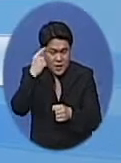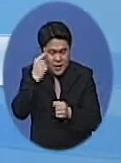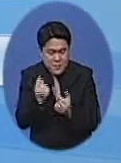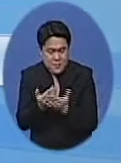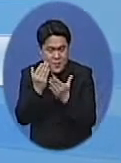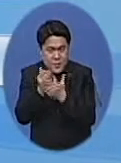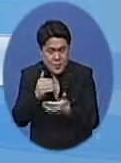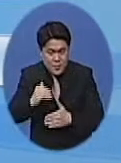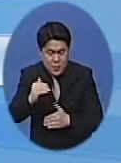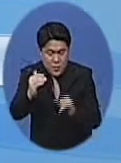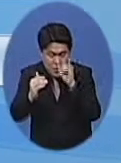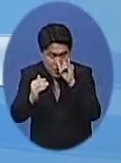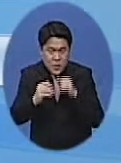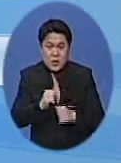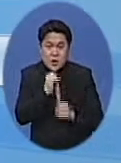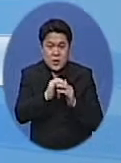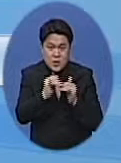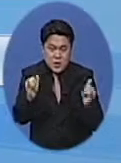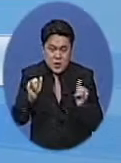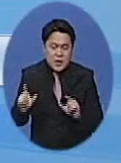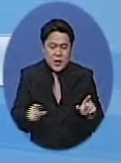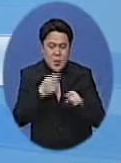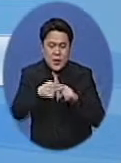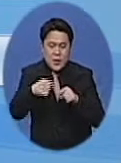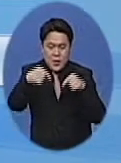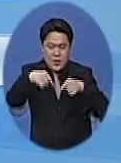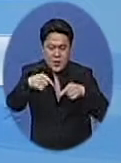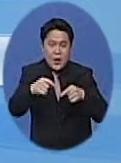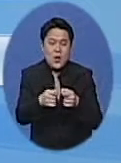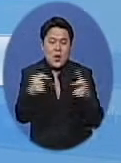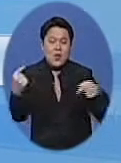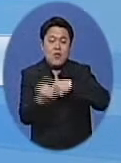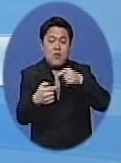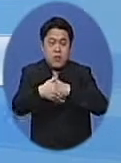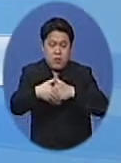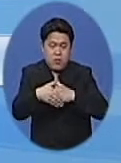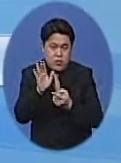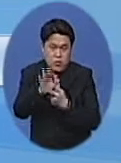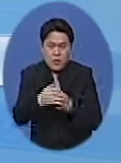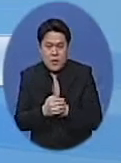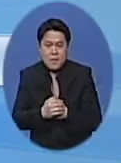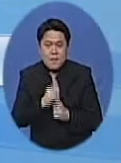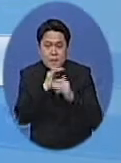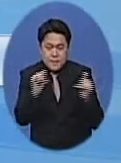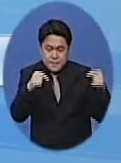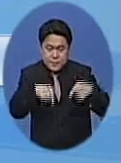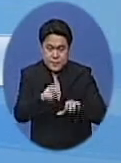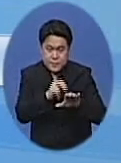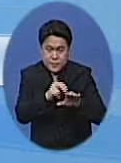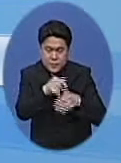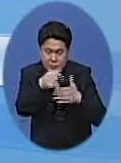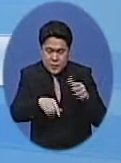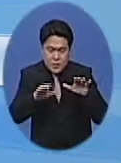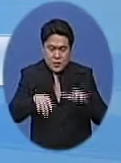구성된 노숙인 생애 재평가 상담 과정을 확대해 운영합니다. 이는 노숙인 상담치료 프로그램으로